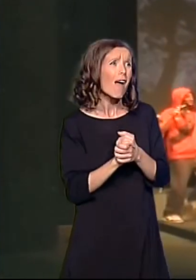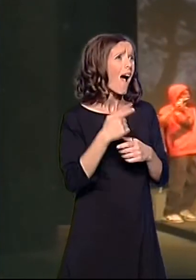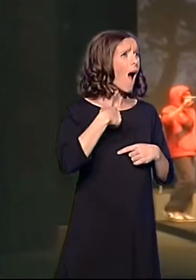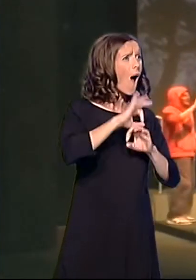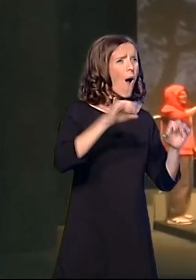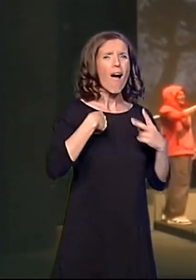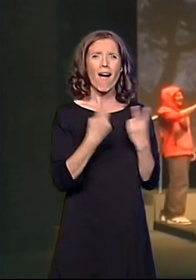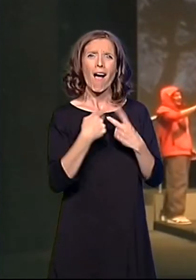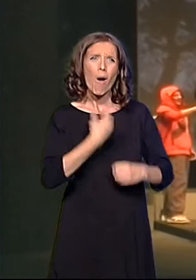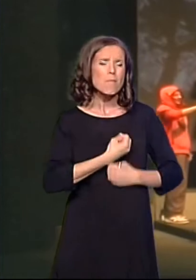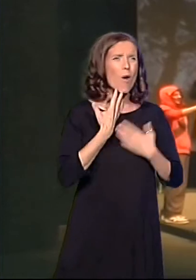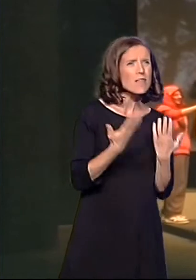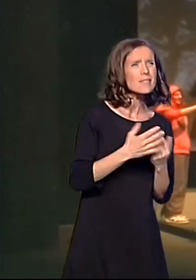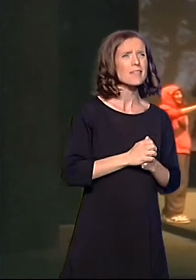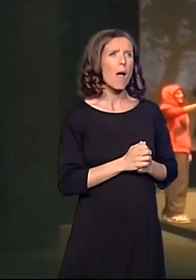rimuje, brate.